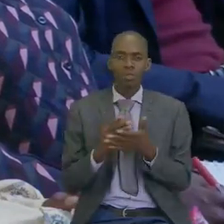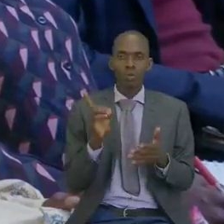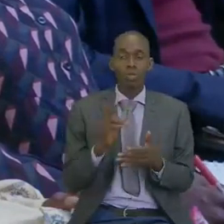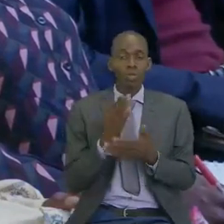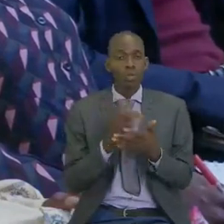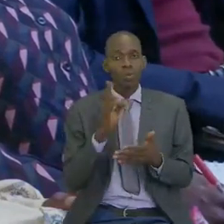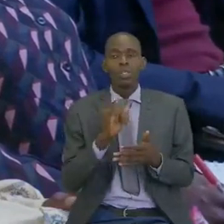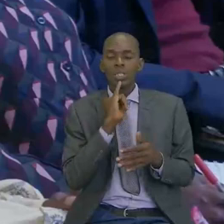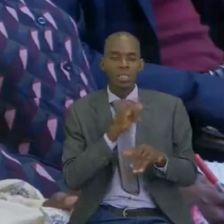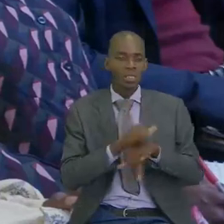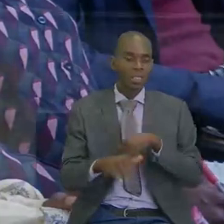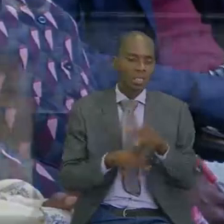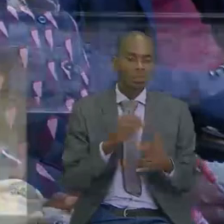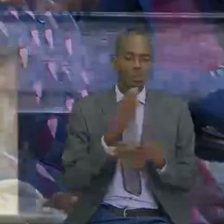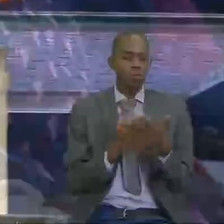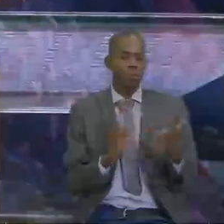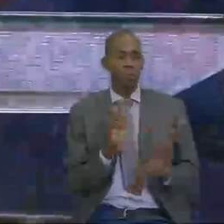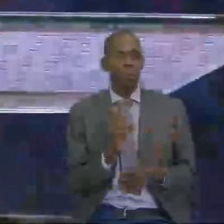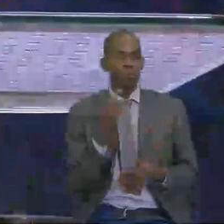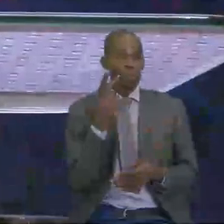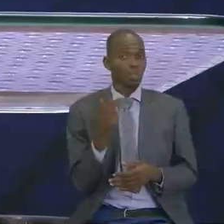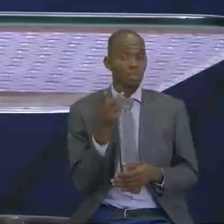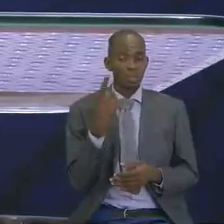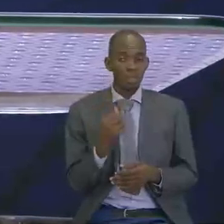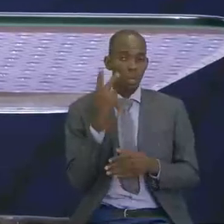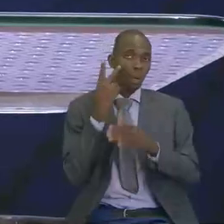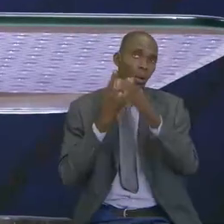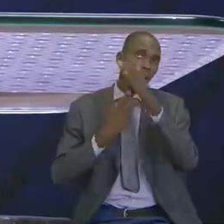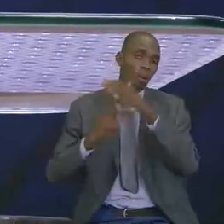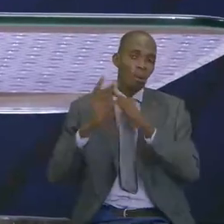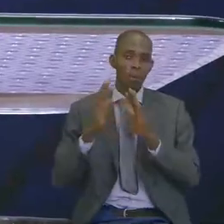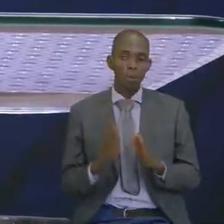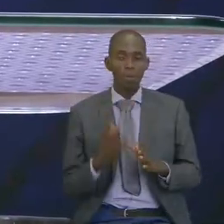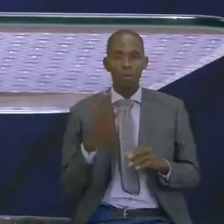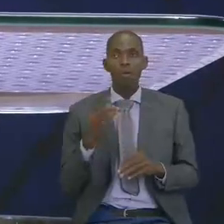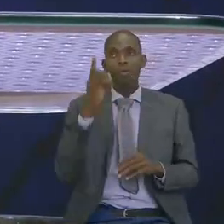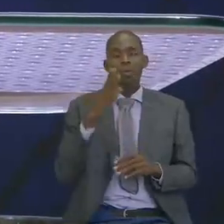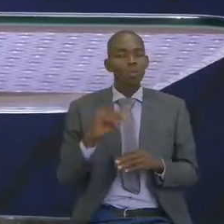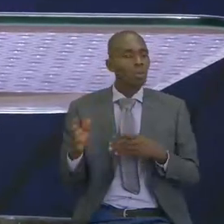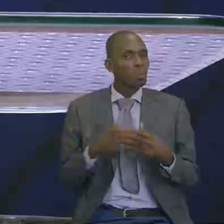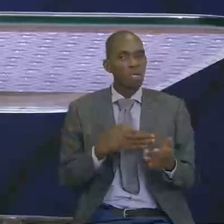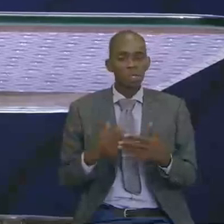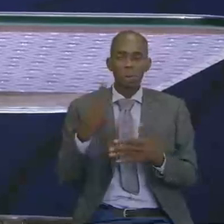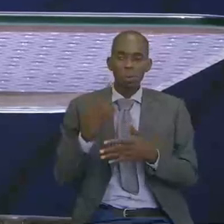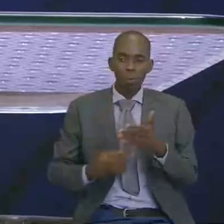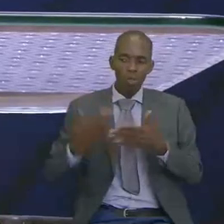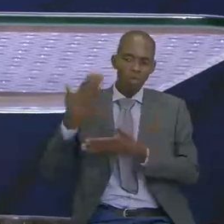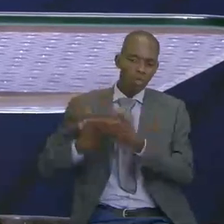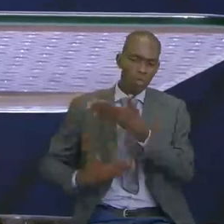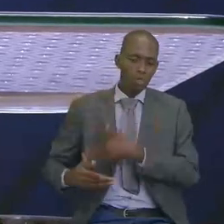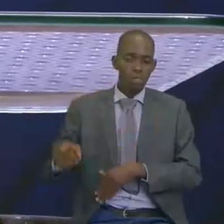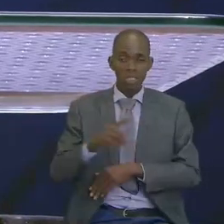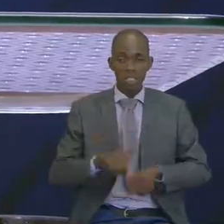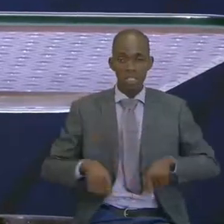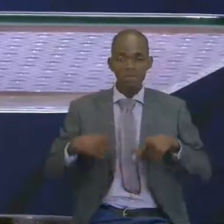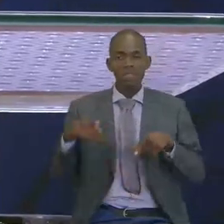séduit quelque part. Vous voyez, les prophètes de Dieu, ou quelle que soit la génération dans laquelle ils ont vécu, ils